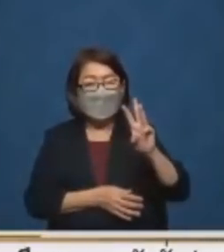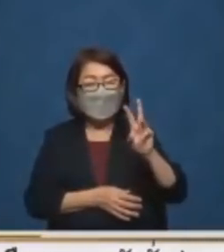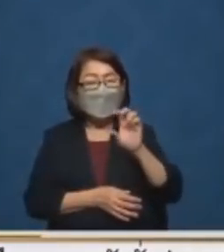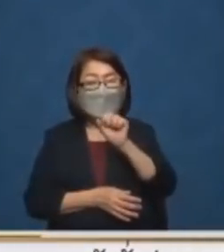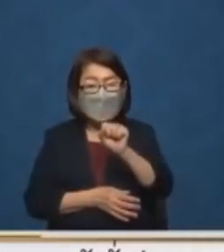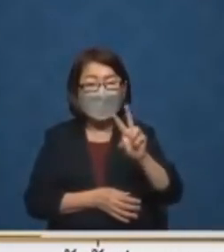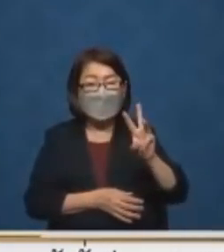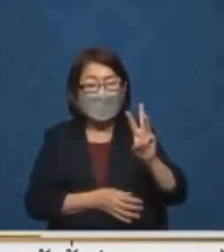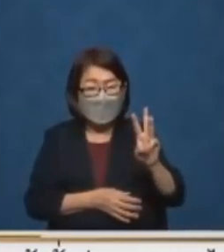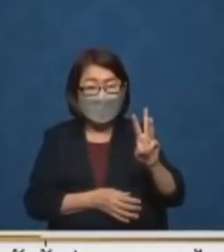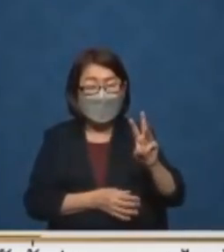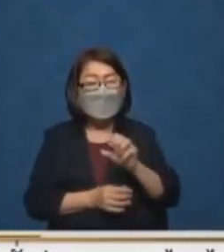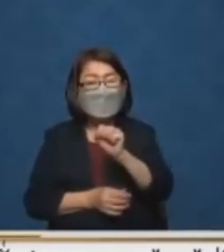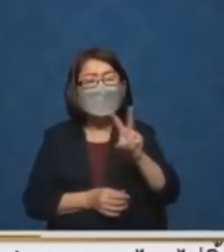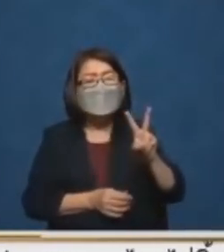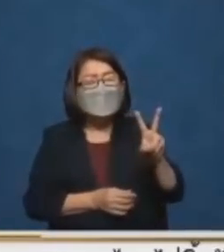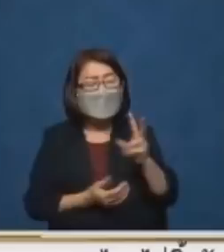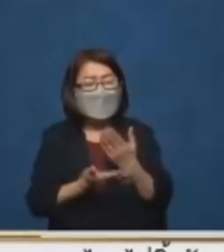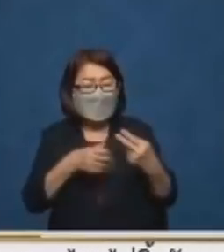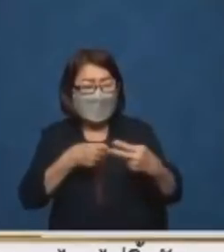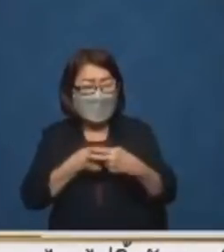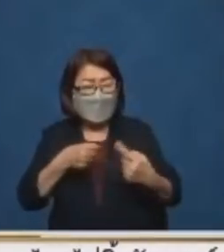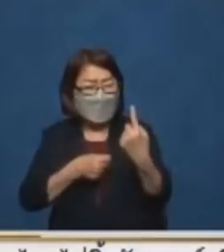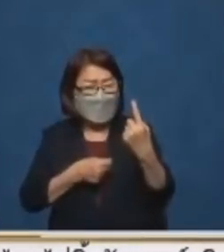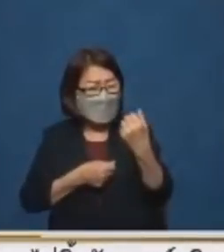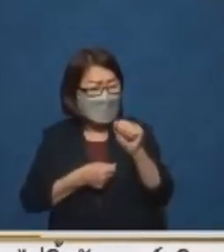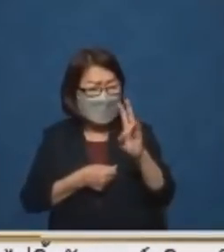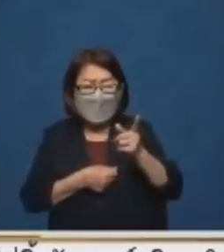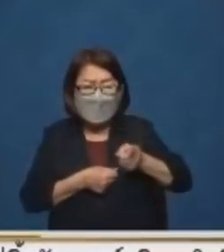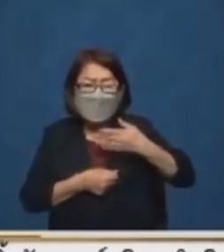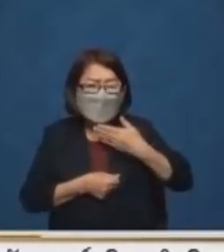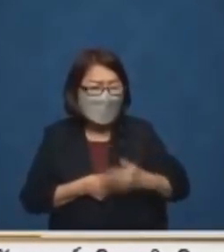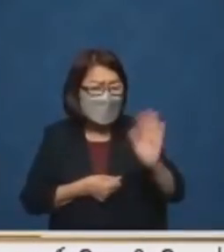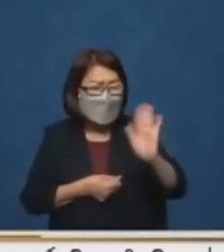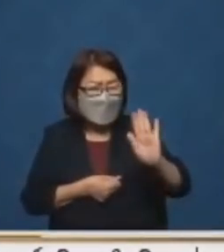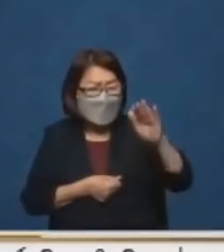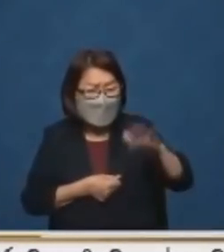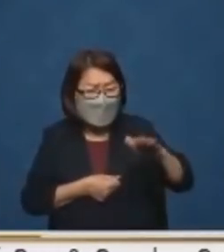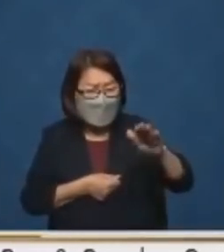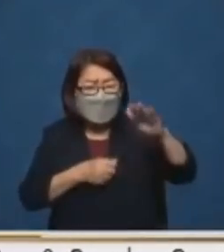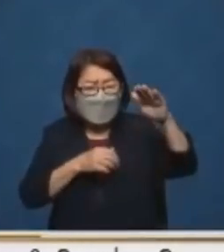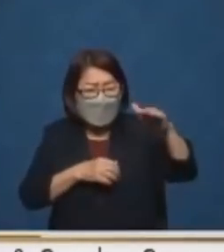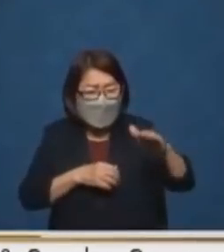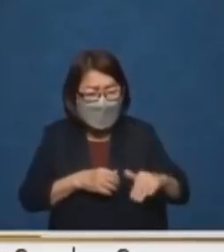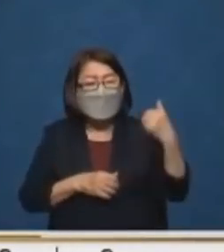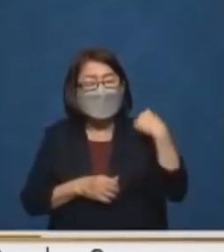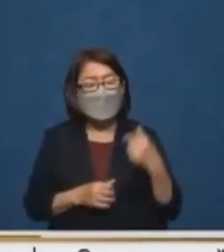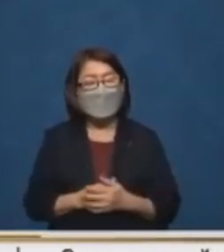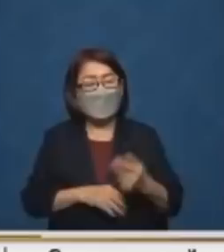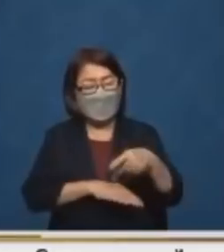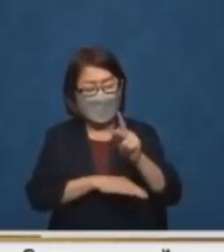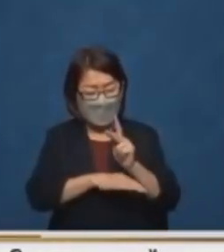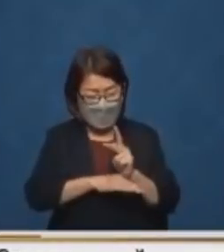นยะคา17 นีwyddล์ลสารัดยืนแต่มีการลดราคาตลดเวลาท่ประทานทกรบครับ